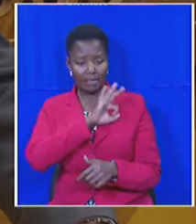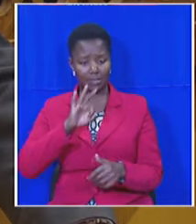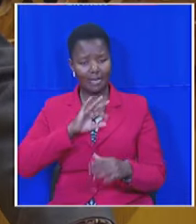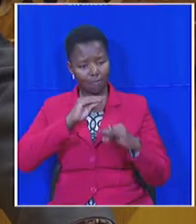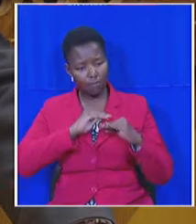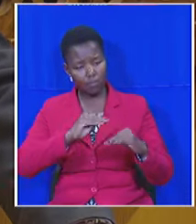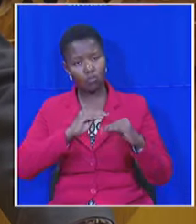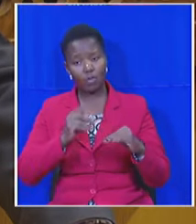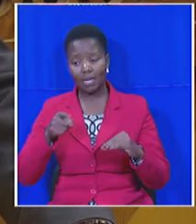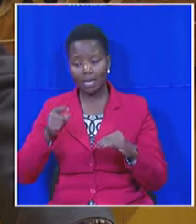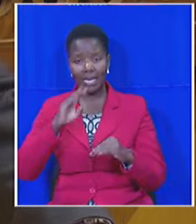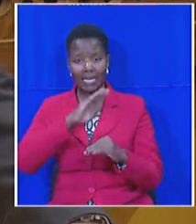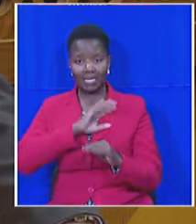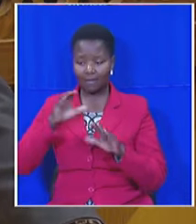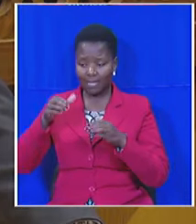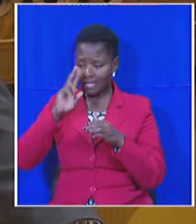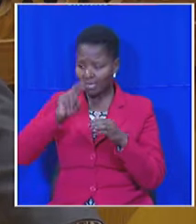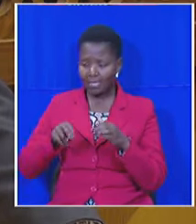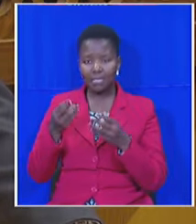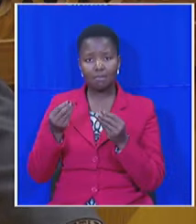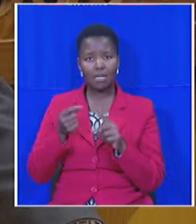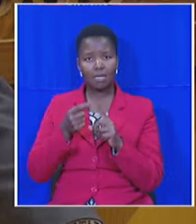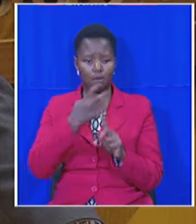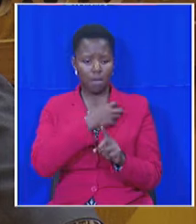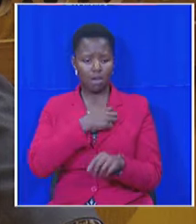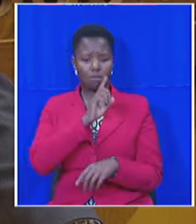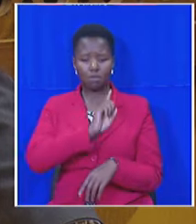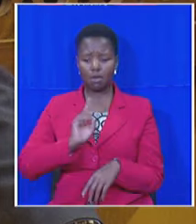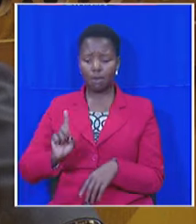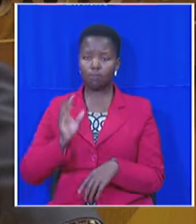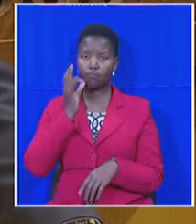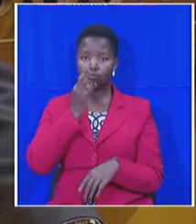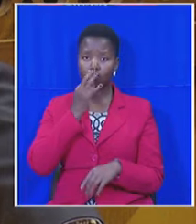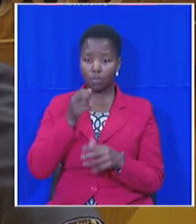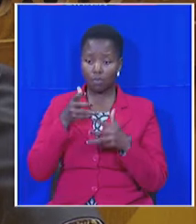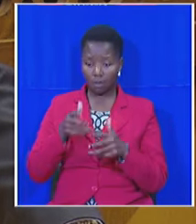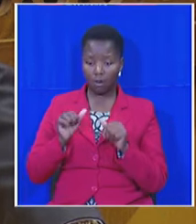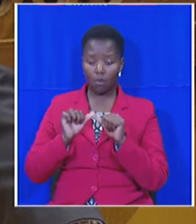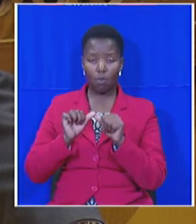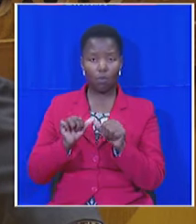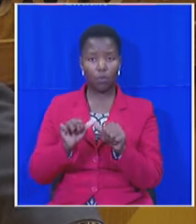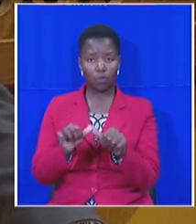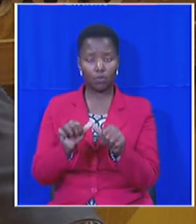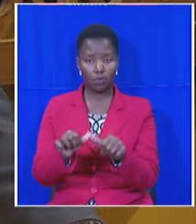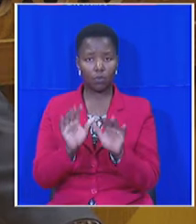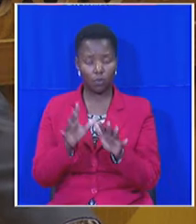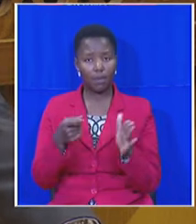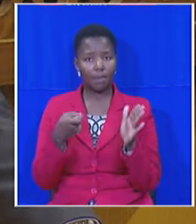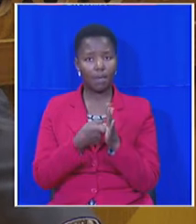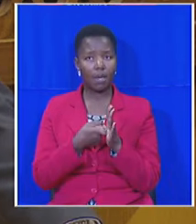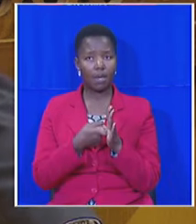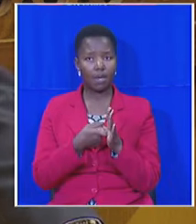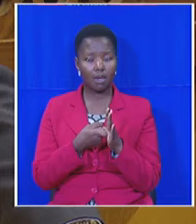die agbare minister en sy sê, hulle gaan voort om 'n presidensiële straler te koop uit